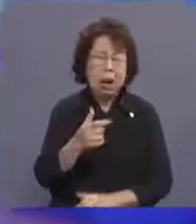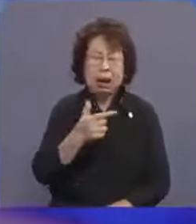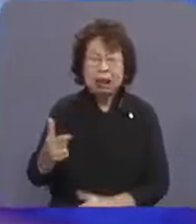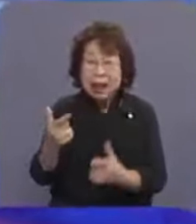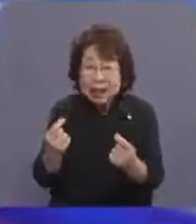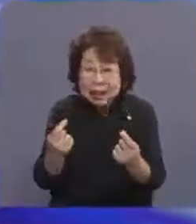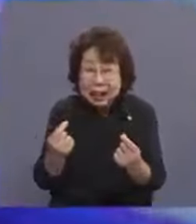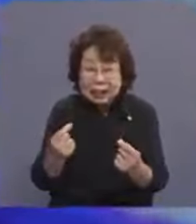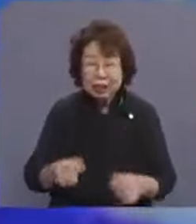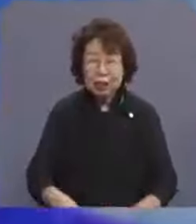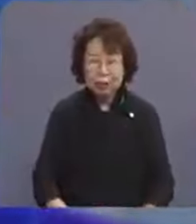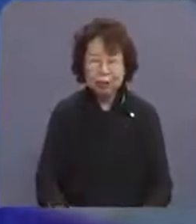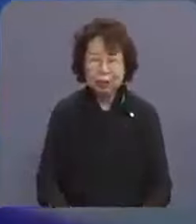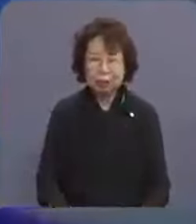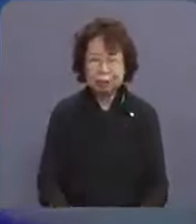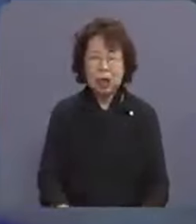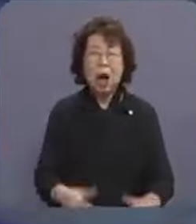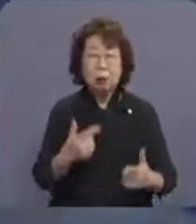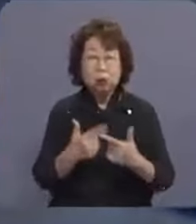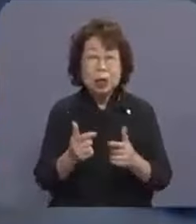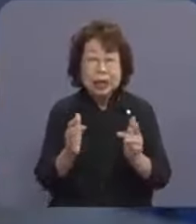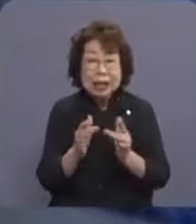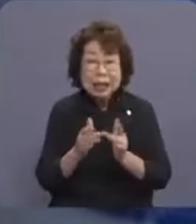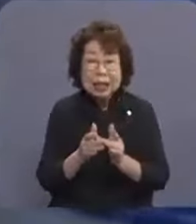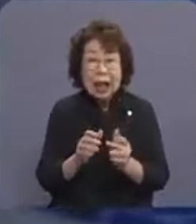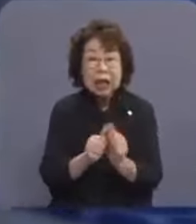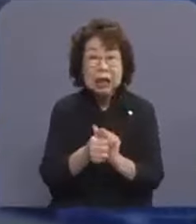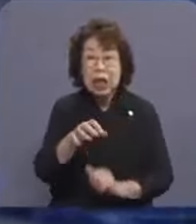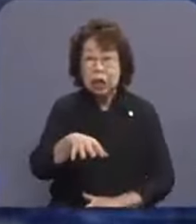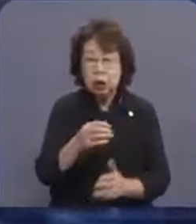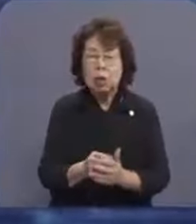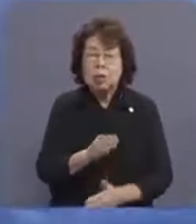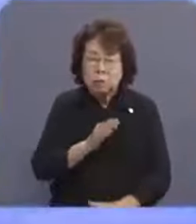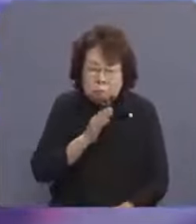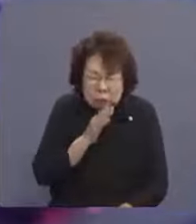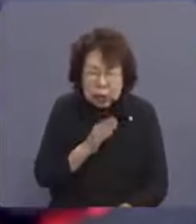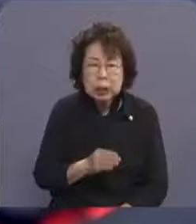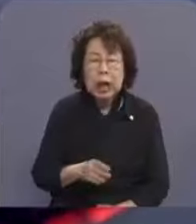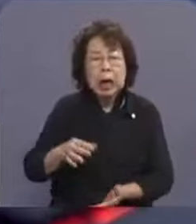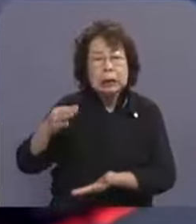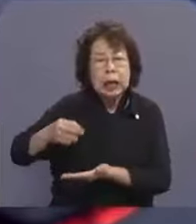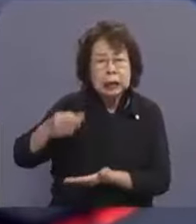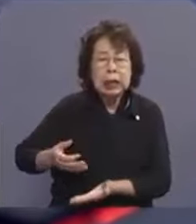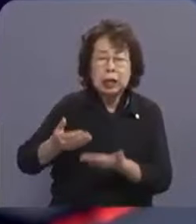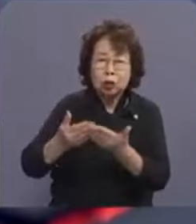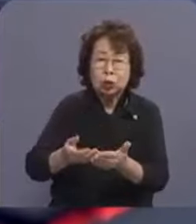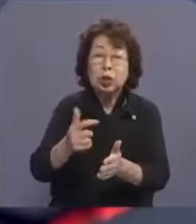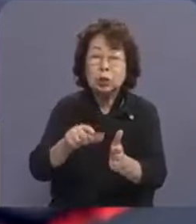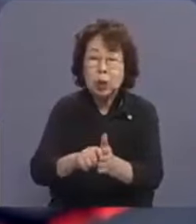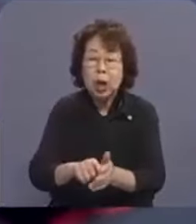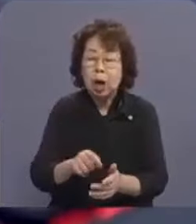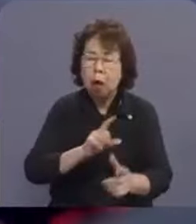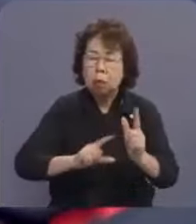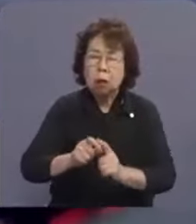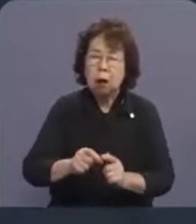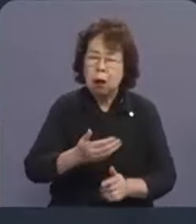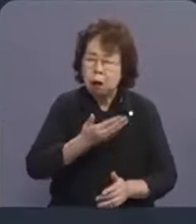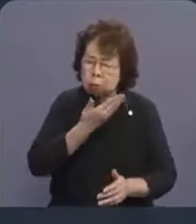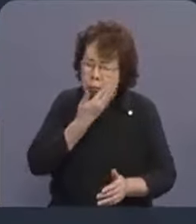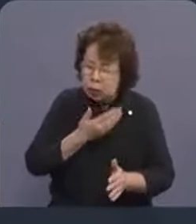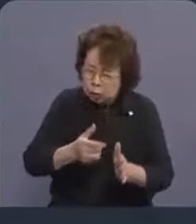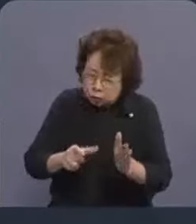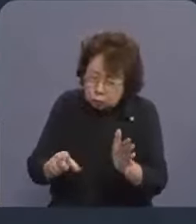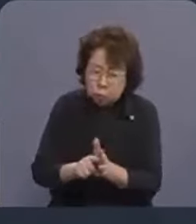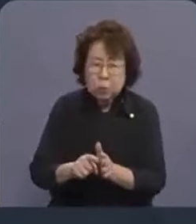입혔습니다 예 그러나 부산 디지털 자산 거래소는 실물 자산을 바탕으로 한다는 점에서 보다 신뢰할 수 있다는